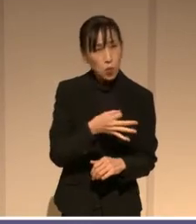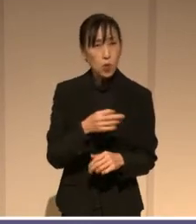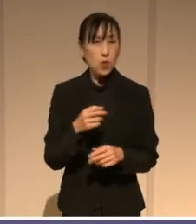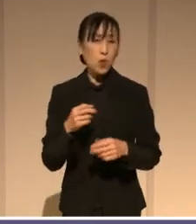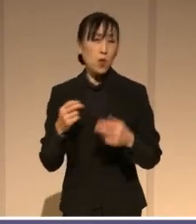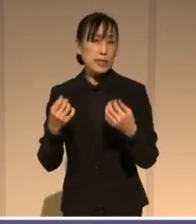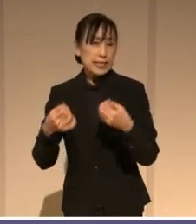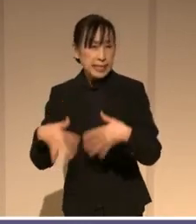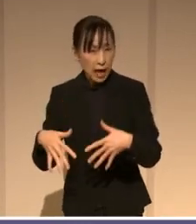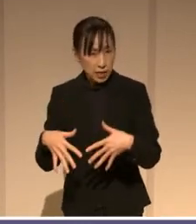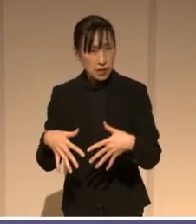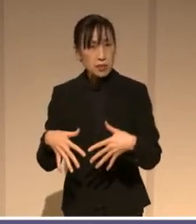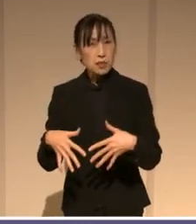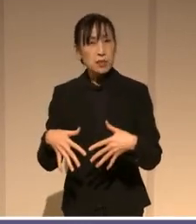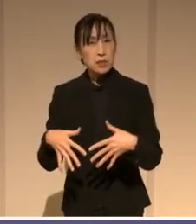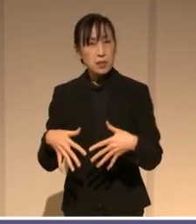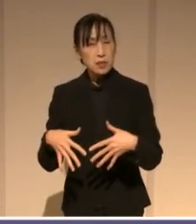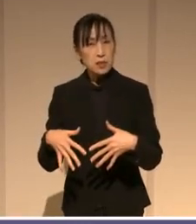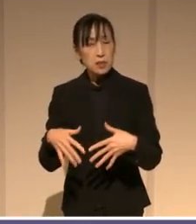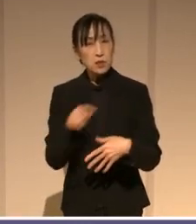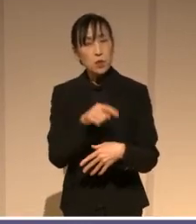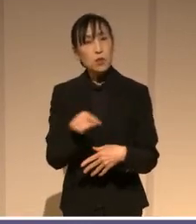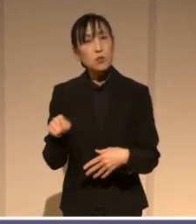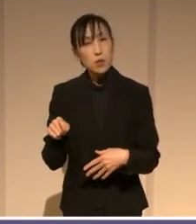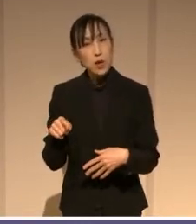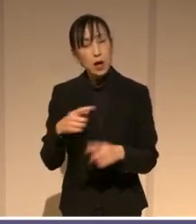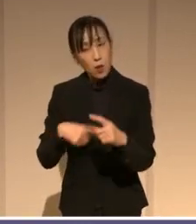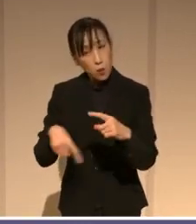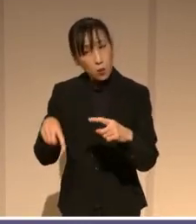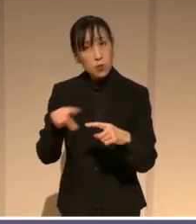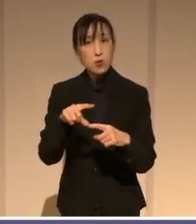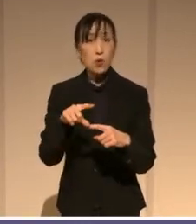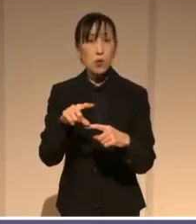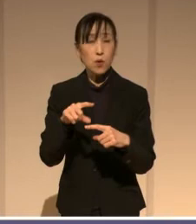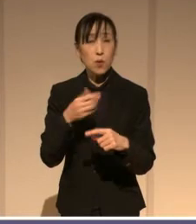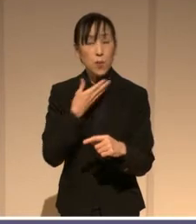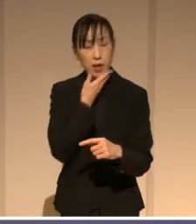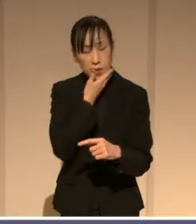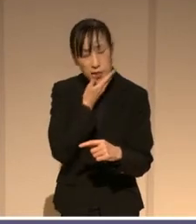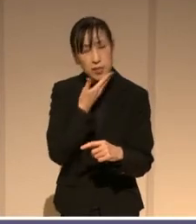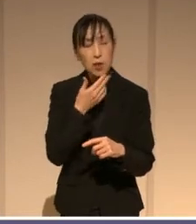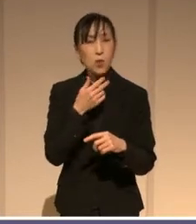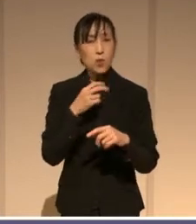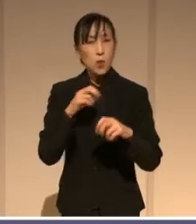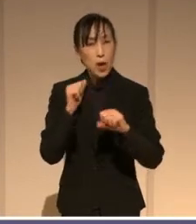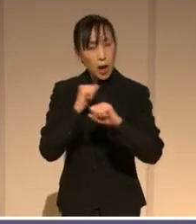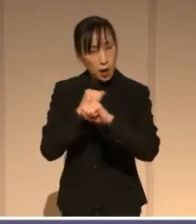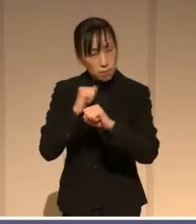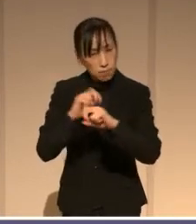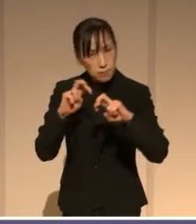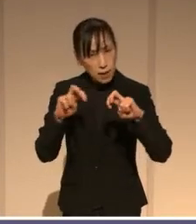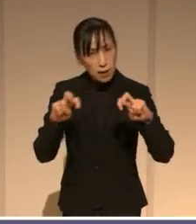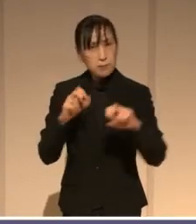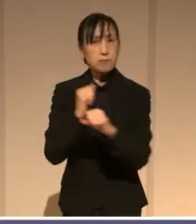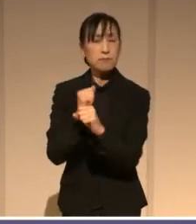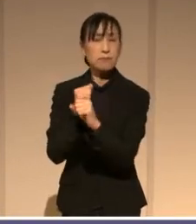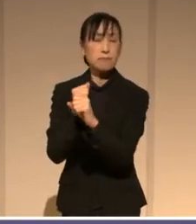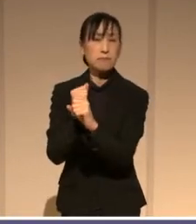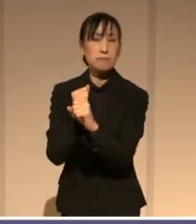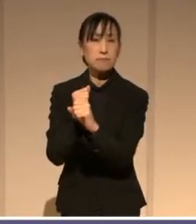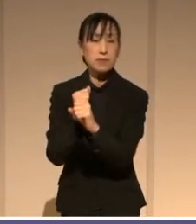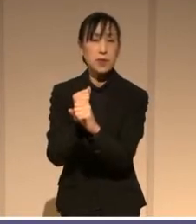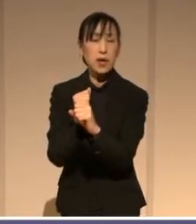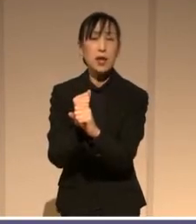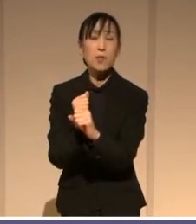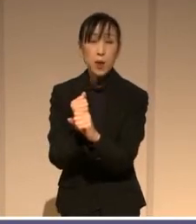ものがさらにあの便利なものがあの開発されればだんだんそのなんかなんでしょう